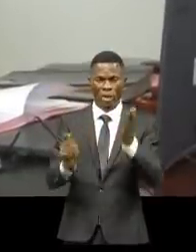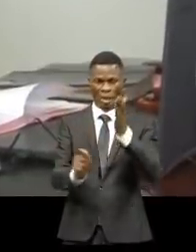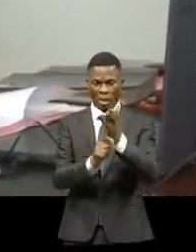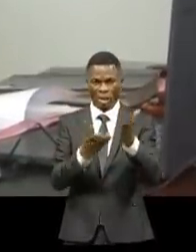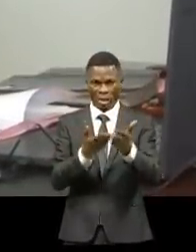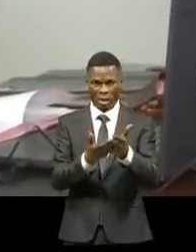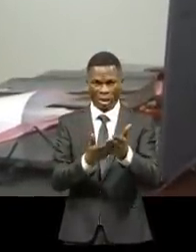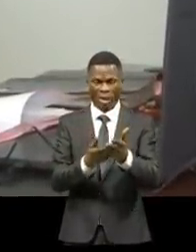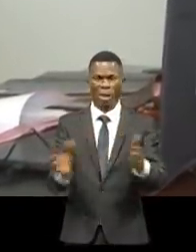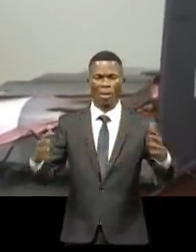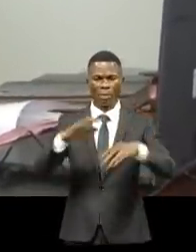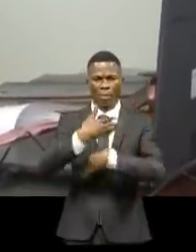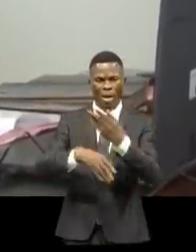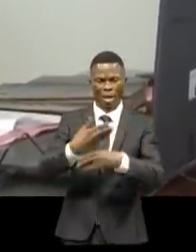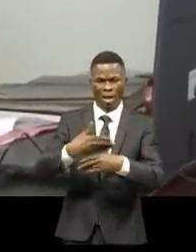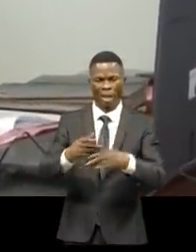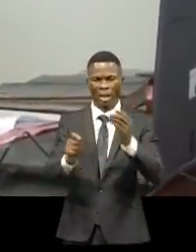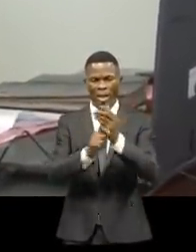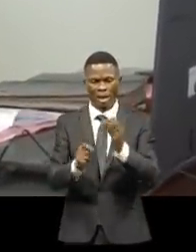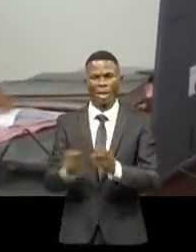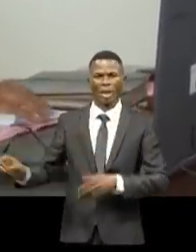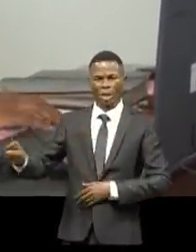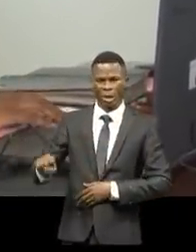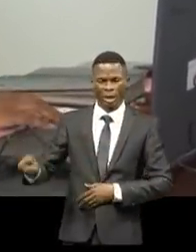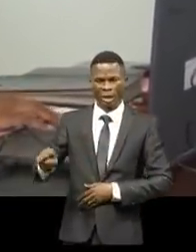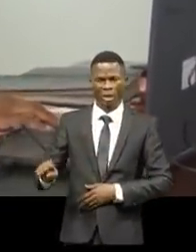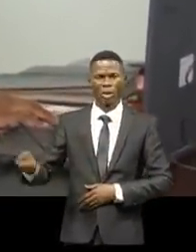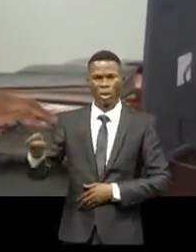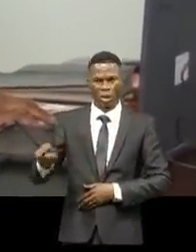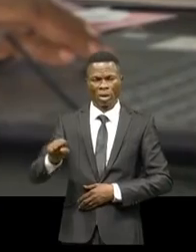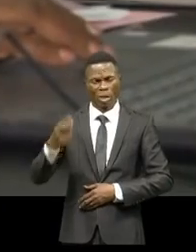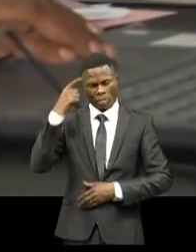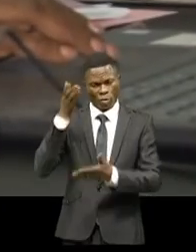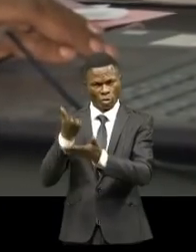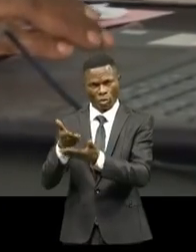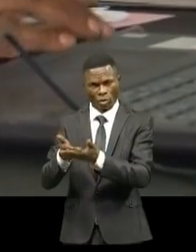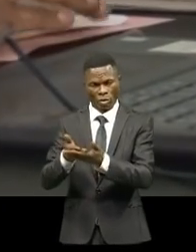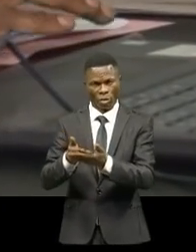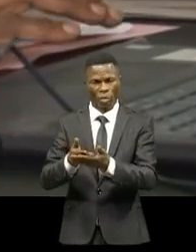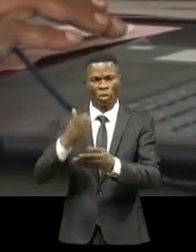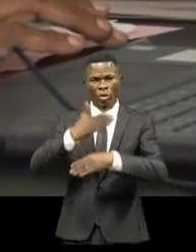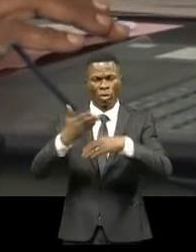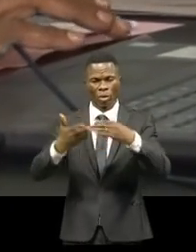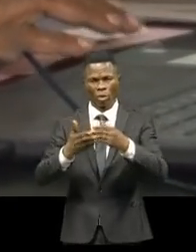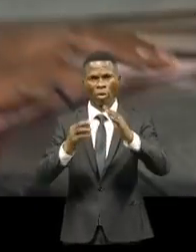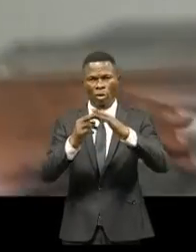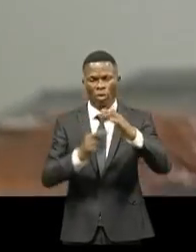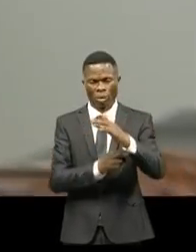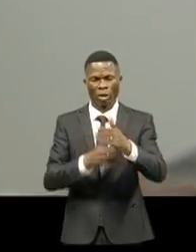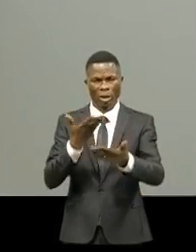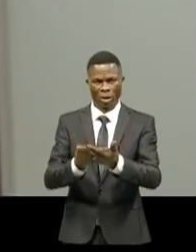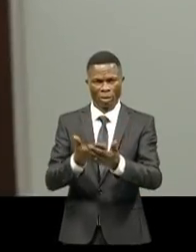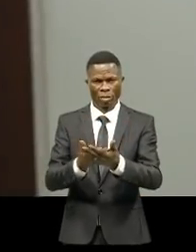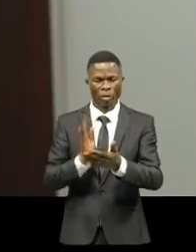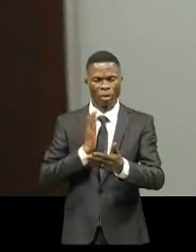est une symbiose des stratégies sectorielles des secteurs concernés par les causes et les conséquences de la fragilité